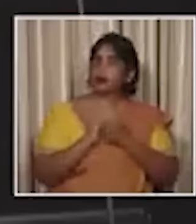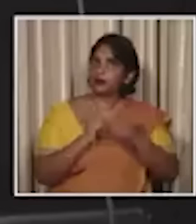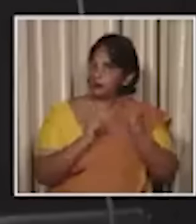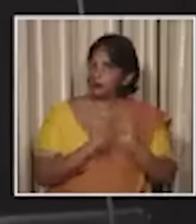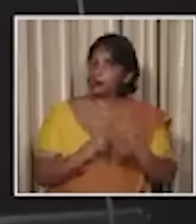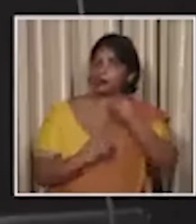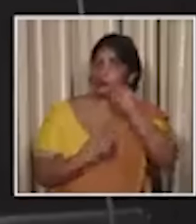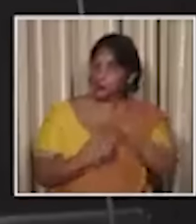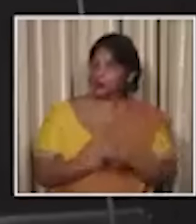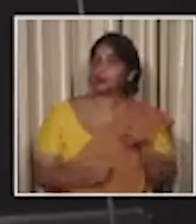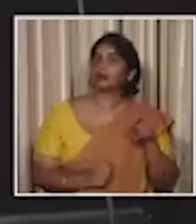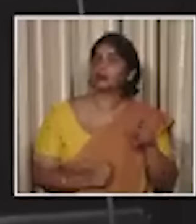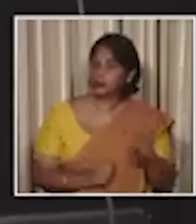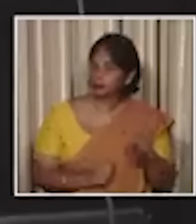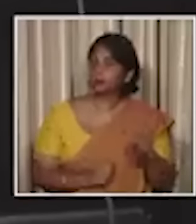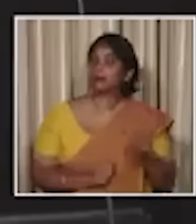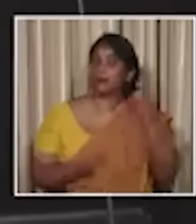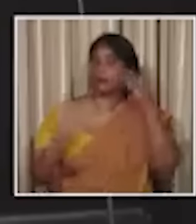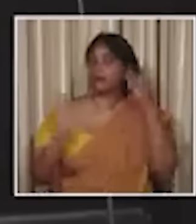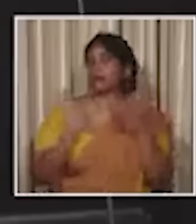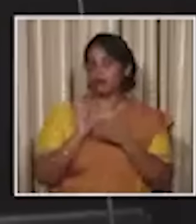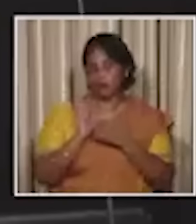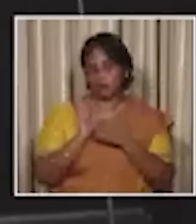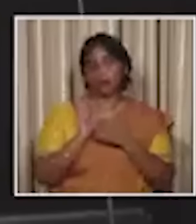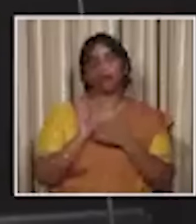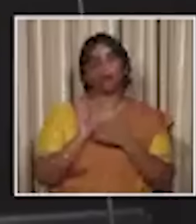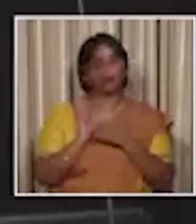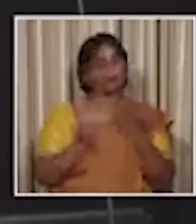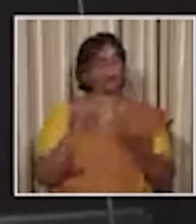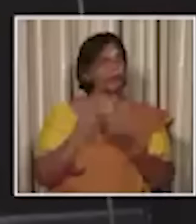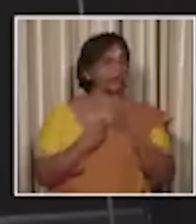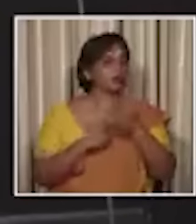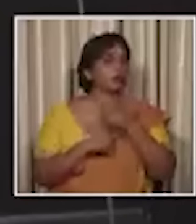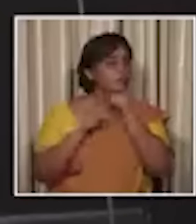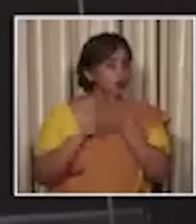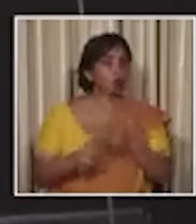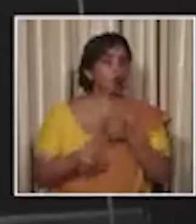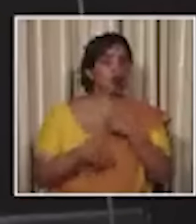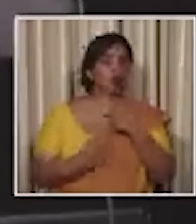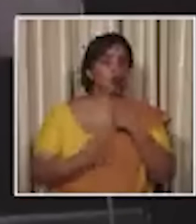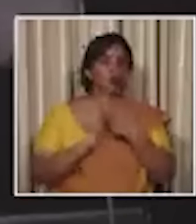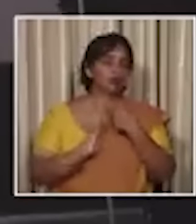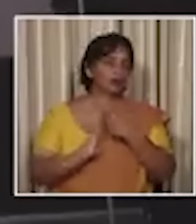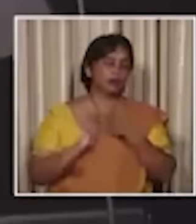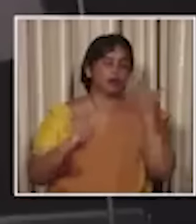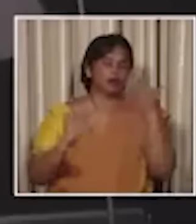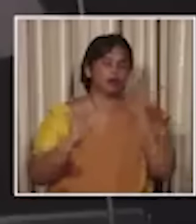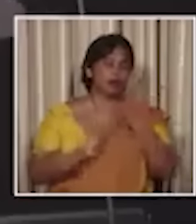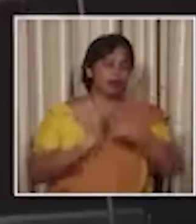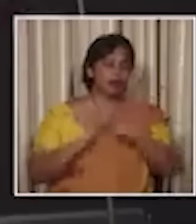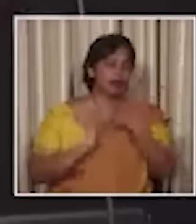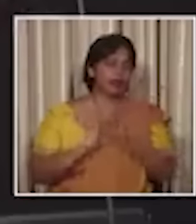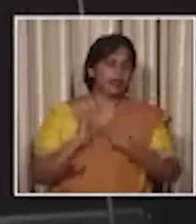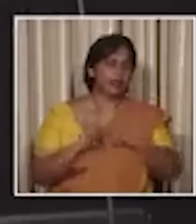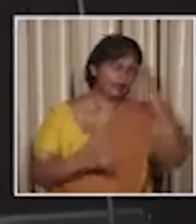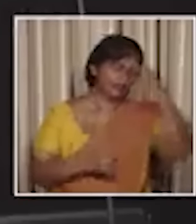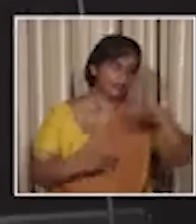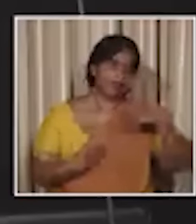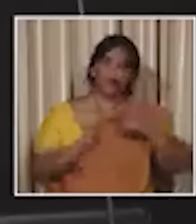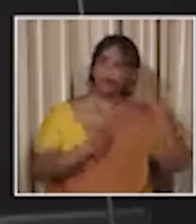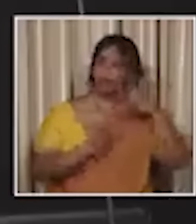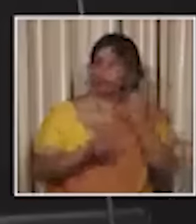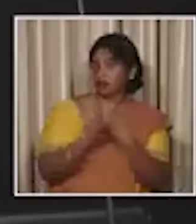சர்வதேச நீதியாகத்தான் அது அமைய முடியும். இலங்கைக்குள் இது நடக்காது. இலங்கையிலே கொலை செய்தவர்கள் சுதந்திரமாக இருக்கிறார்கள், அவருடைய பிள்ளைகள்